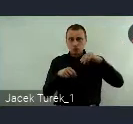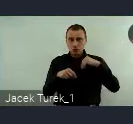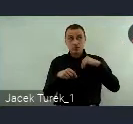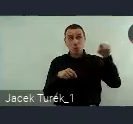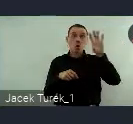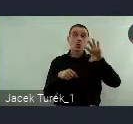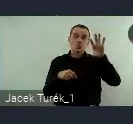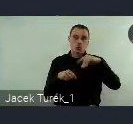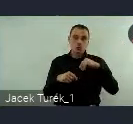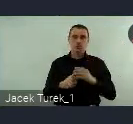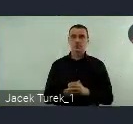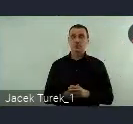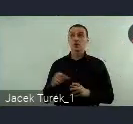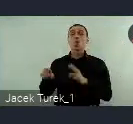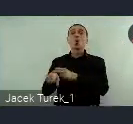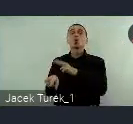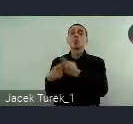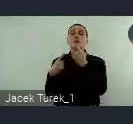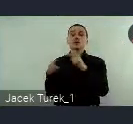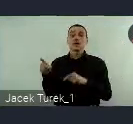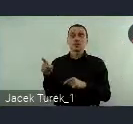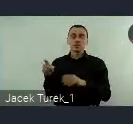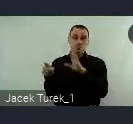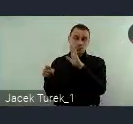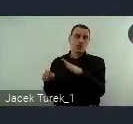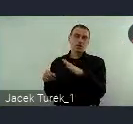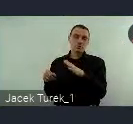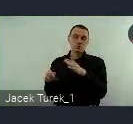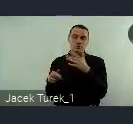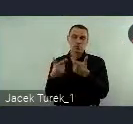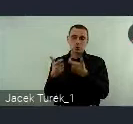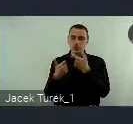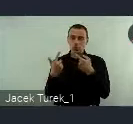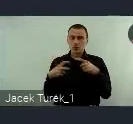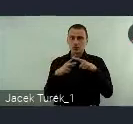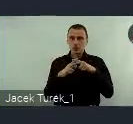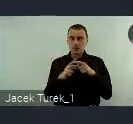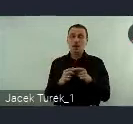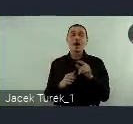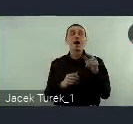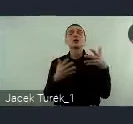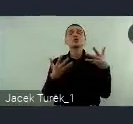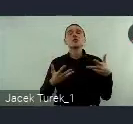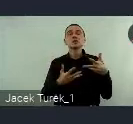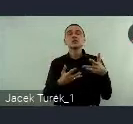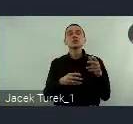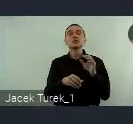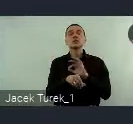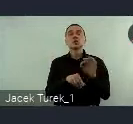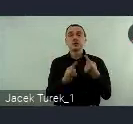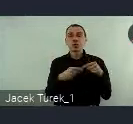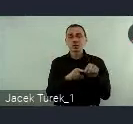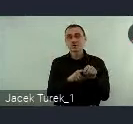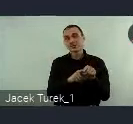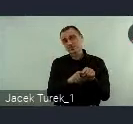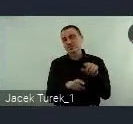mógł obejrzeć jakby czyli urząd ma ku temu narzędzia a Stowarzyszenie realizujące projekt no znowu to